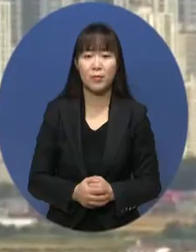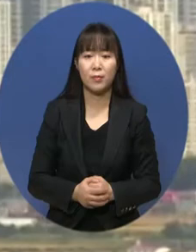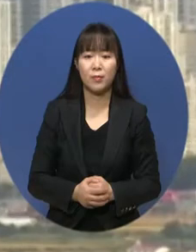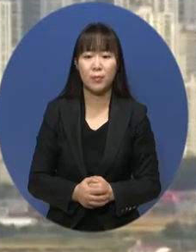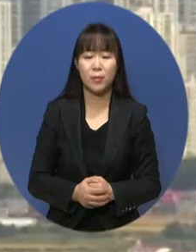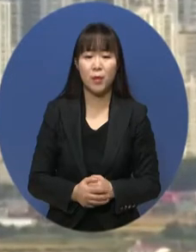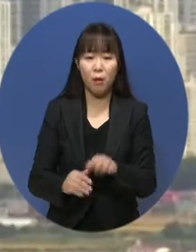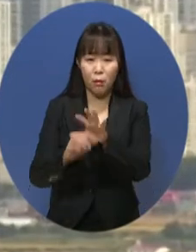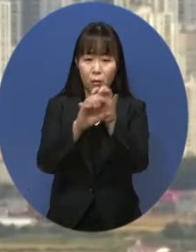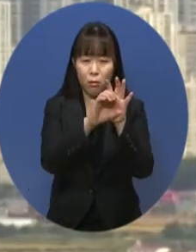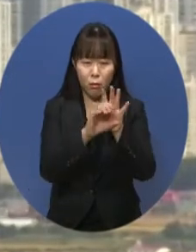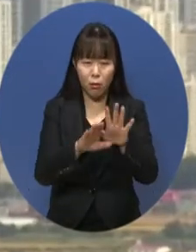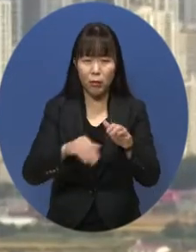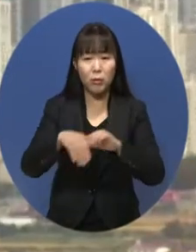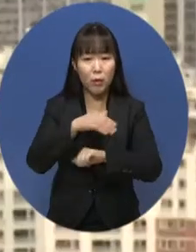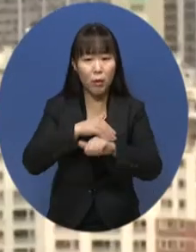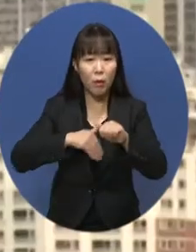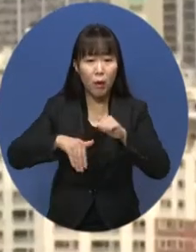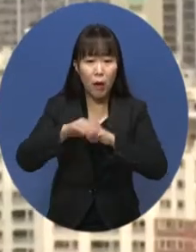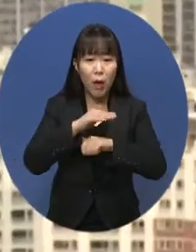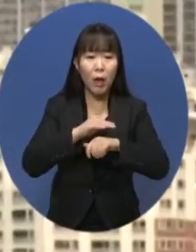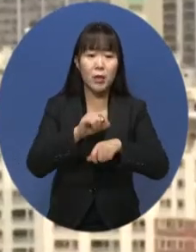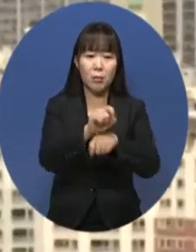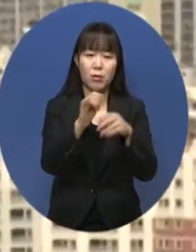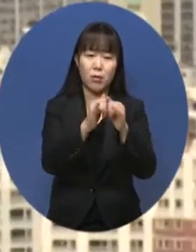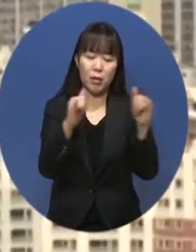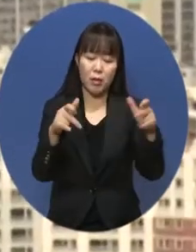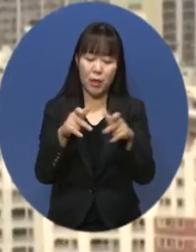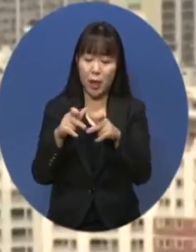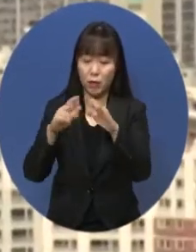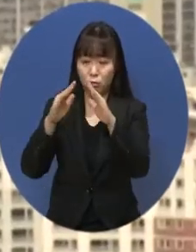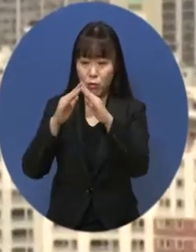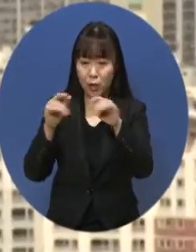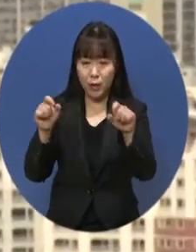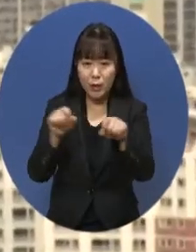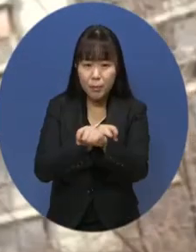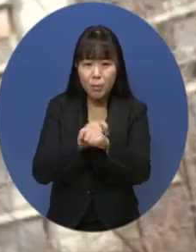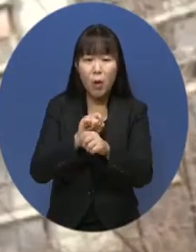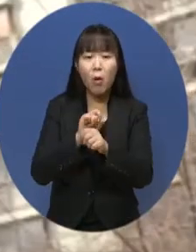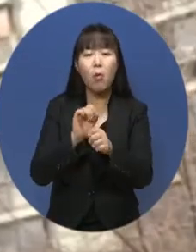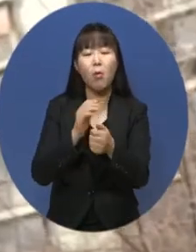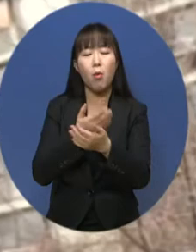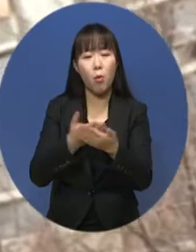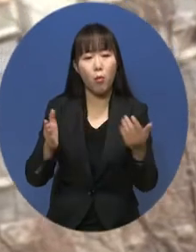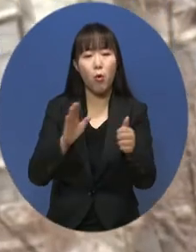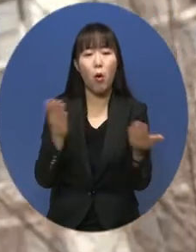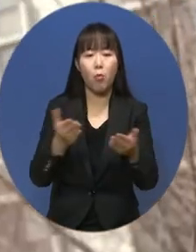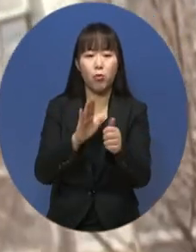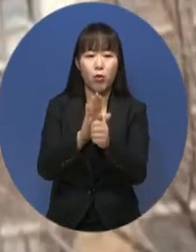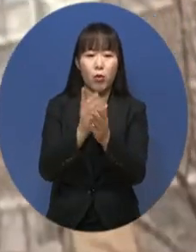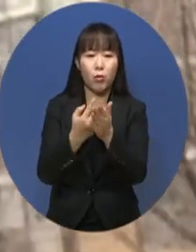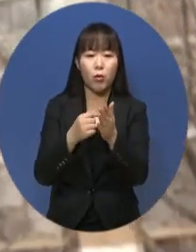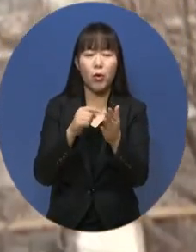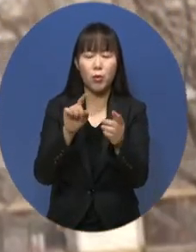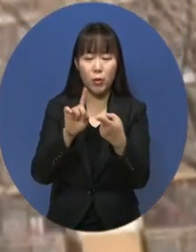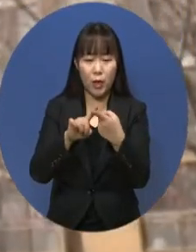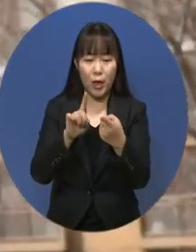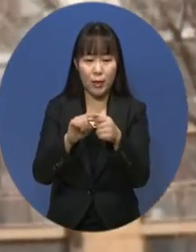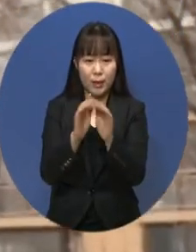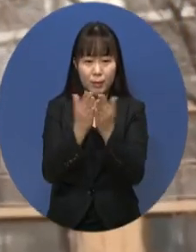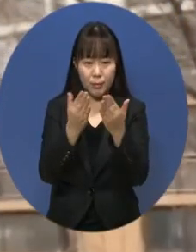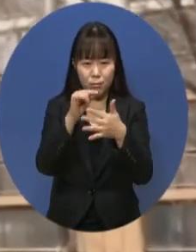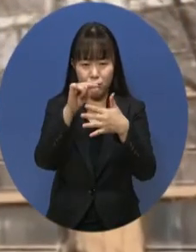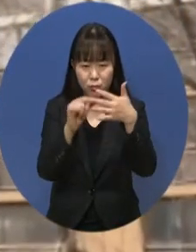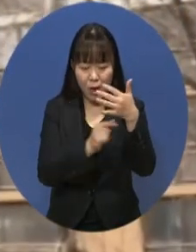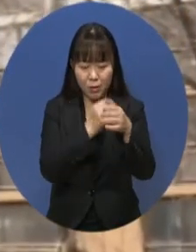코로나 1구 상황 속 실무자들의 장애인 주택 특별공급 업무 수행을 돕는 매뉴얼이 시작됐습니다